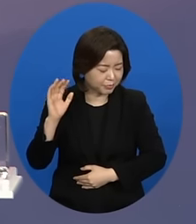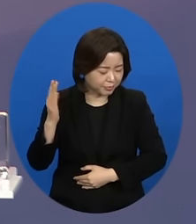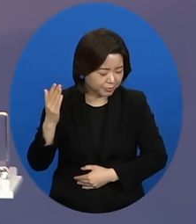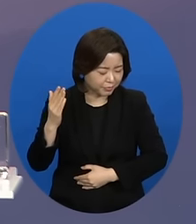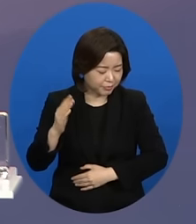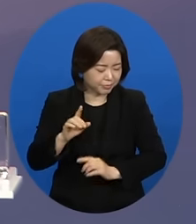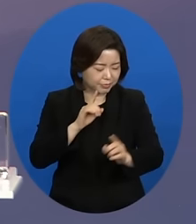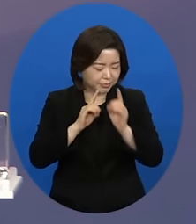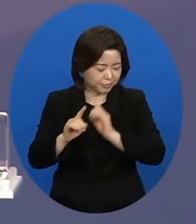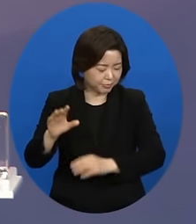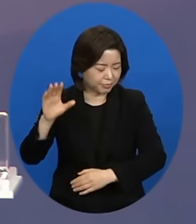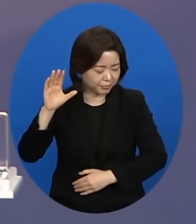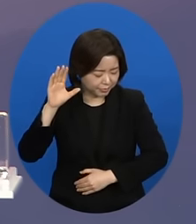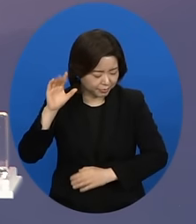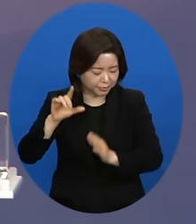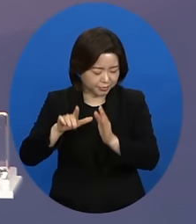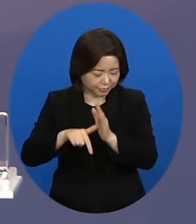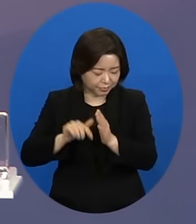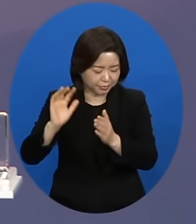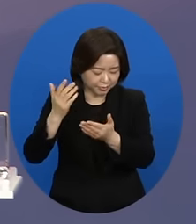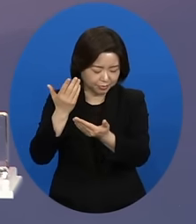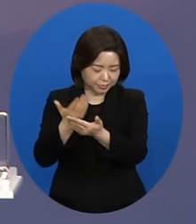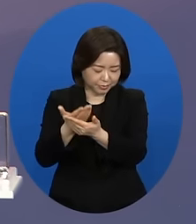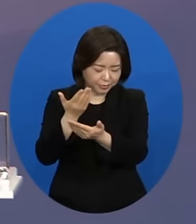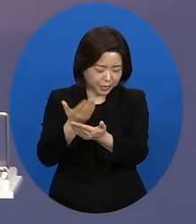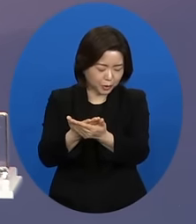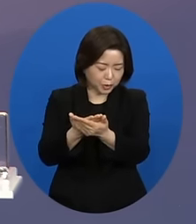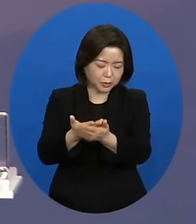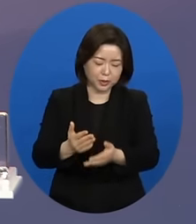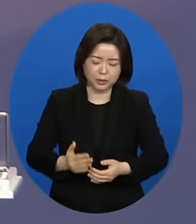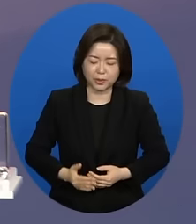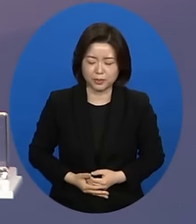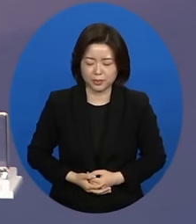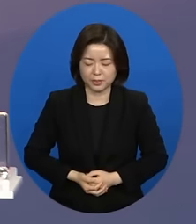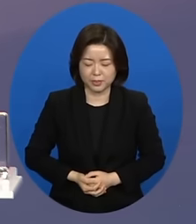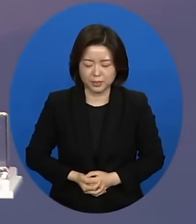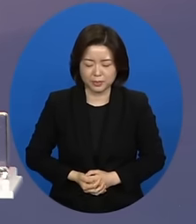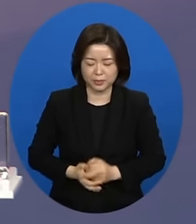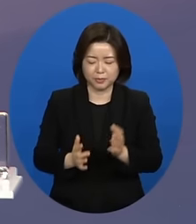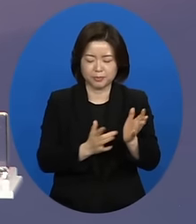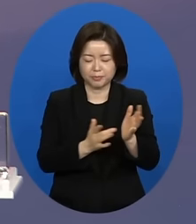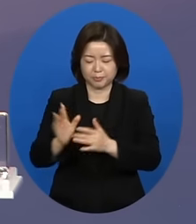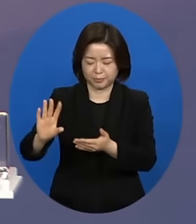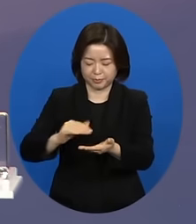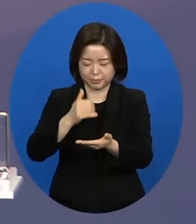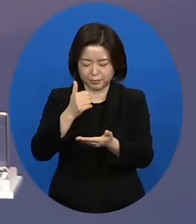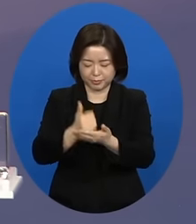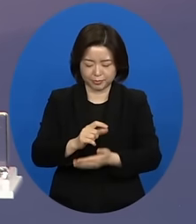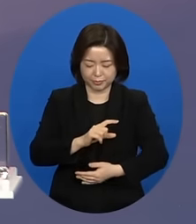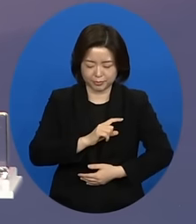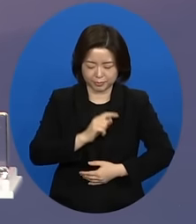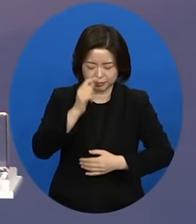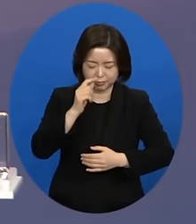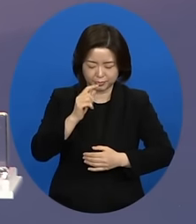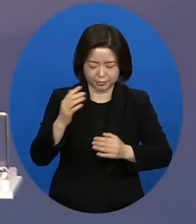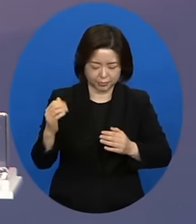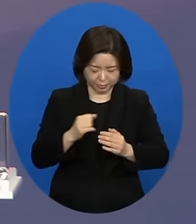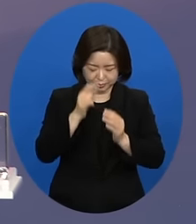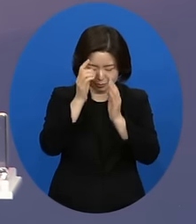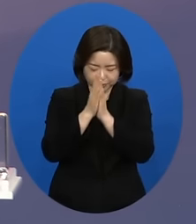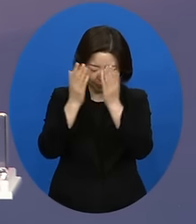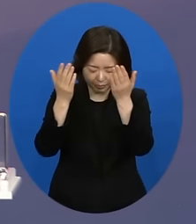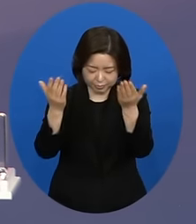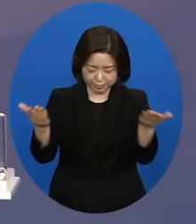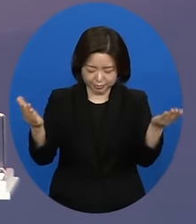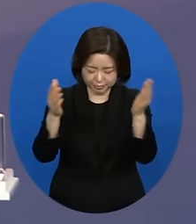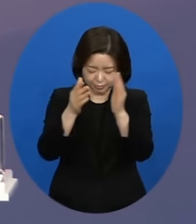말씀을 듣는 시간이 되게 하옵소서. 예수 그리스도 이름으로 기도하옵나이다. 아멘.